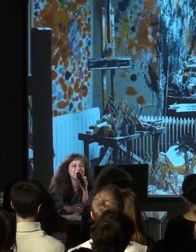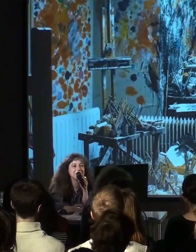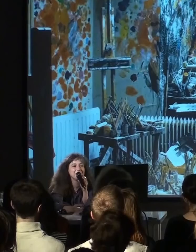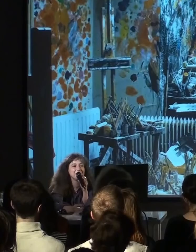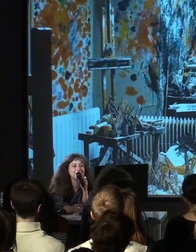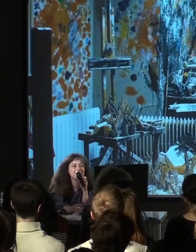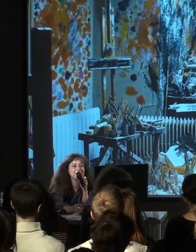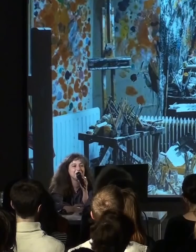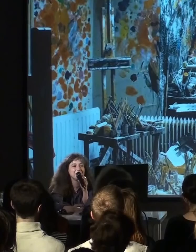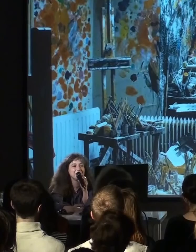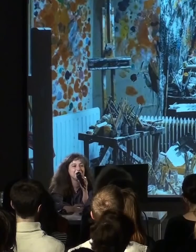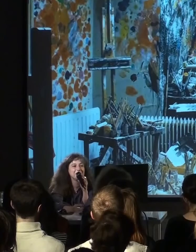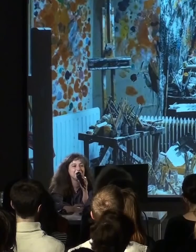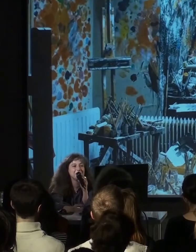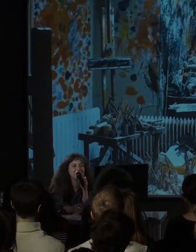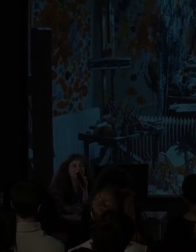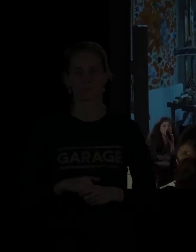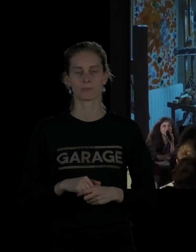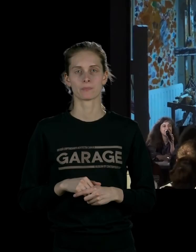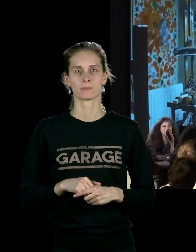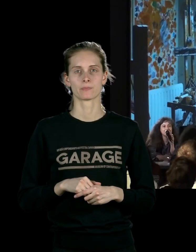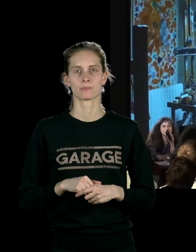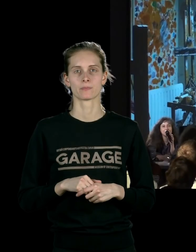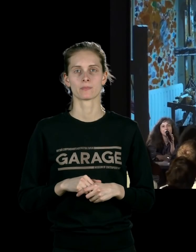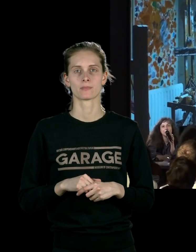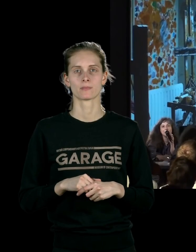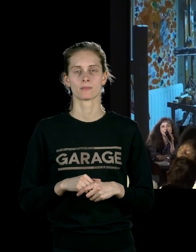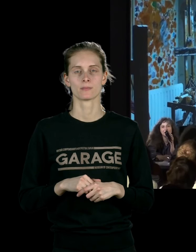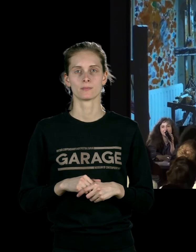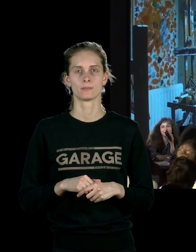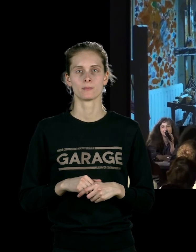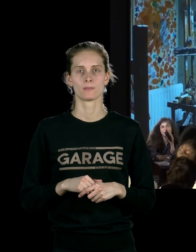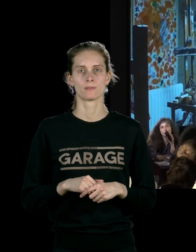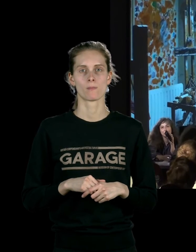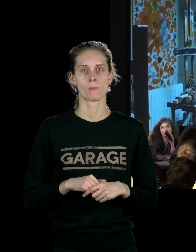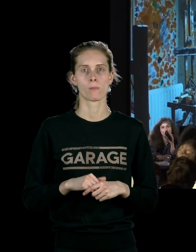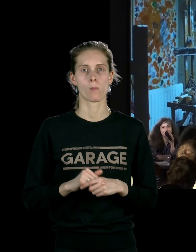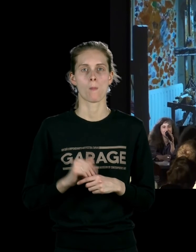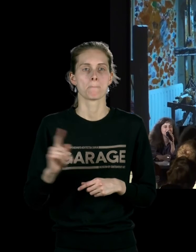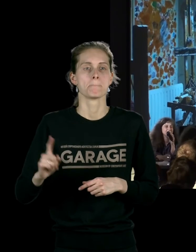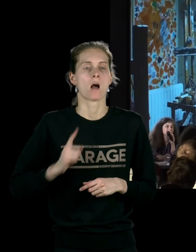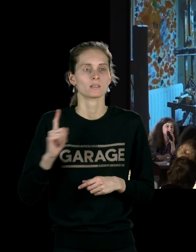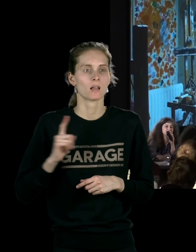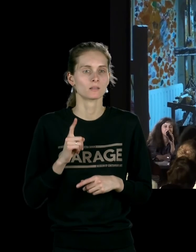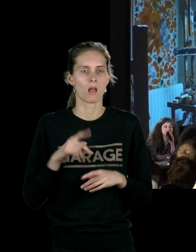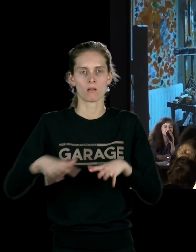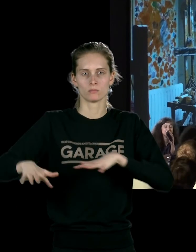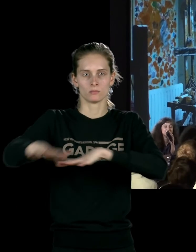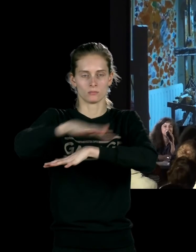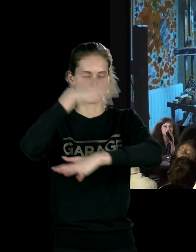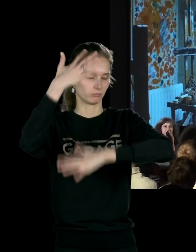Свободного пространства в комнате почти нет. Мастерская, в которой принципиально находилась в хаосе, потому что